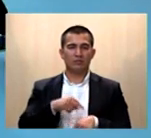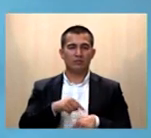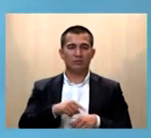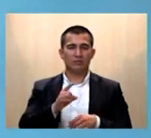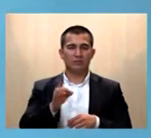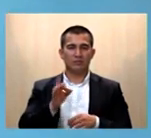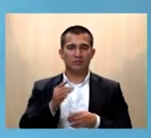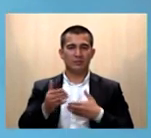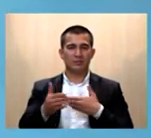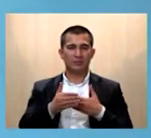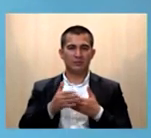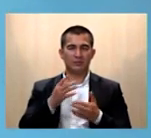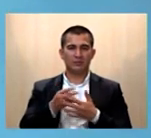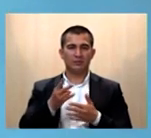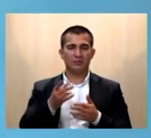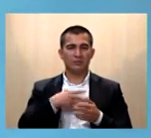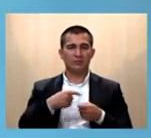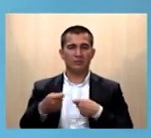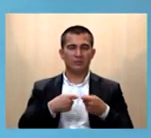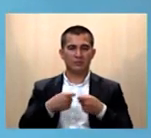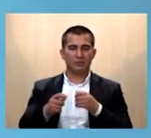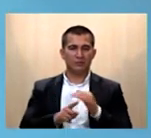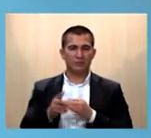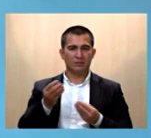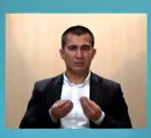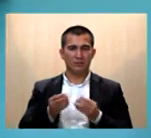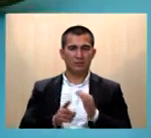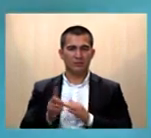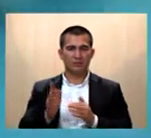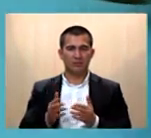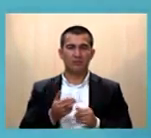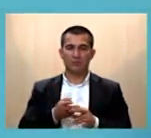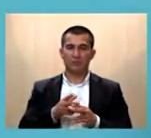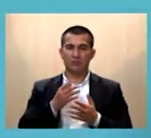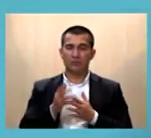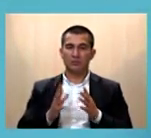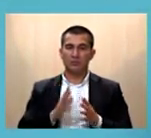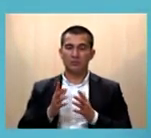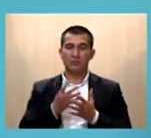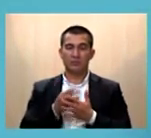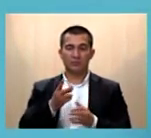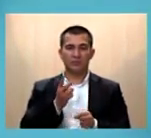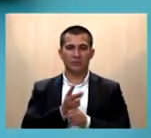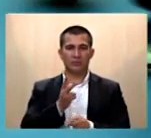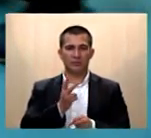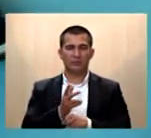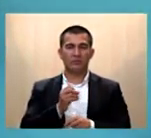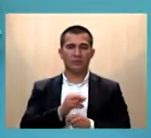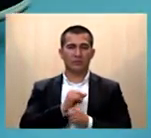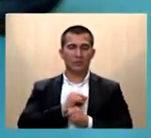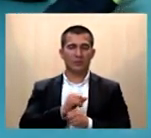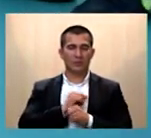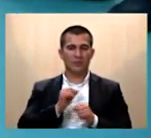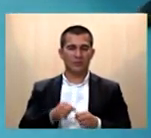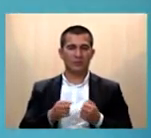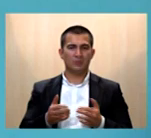qisqa masofadan bir-birimizga uzatib olamiz. Bu mashqimizni ham 2-3 daqiqa takroriy dam olib holatda qilishimiz